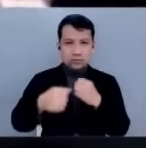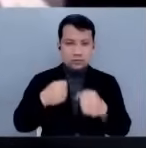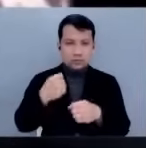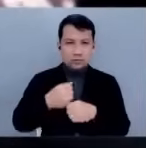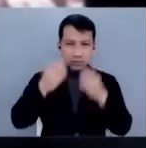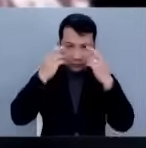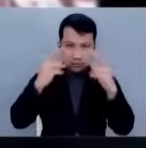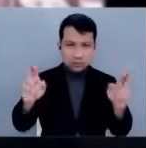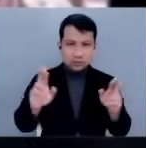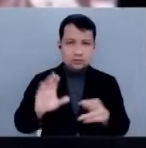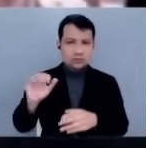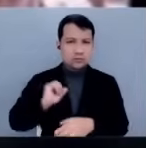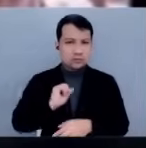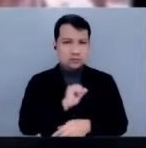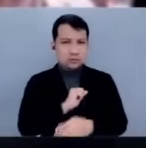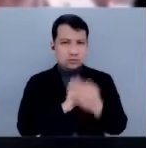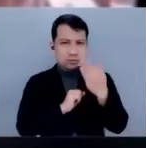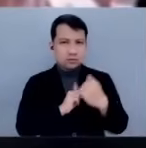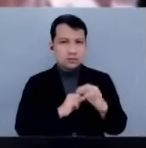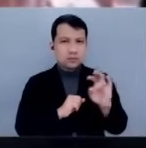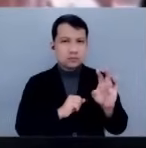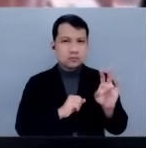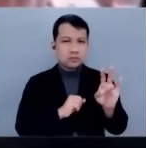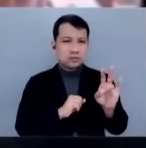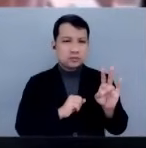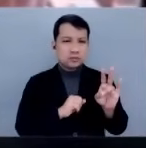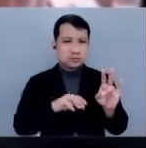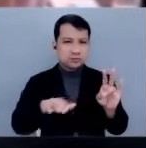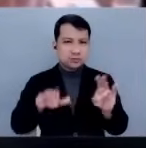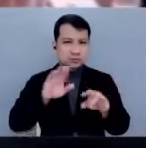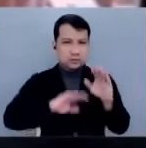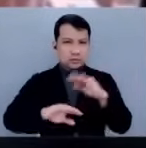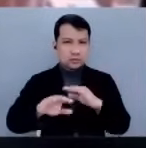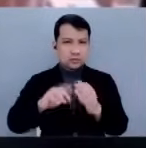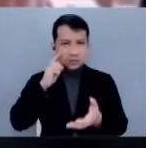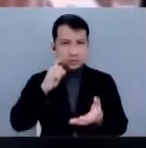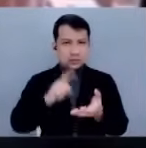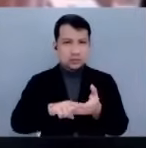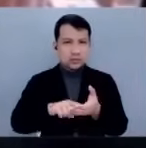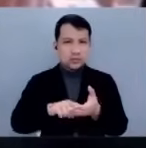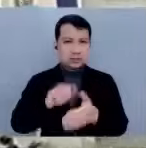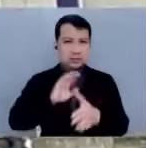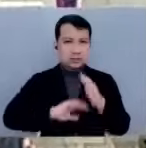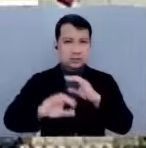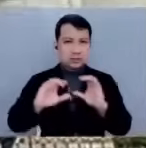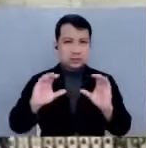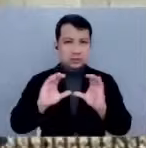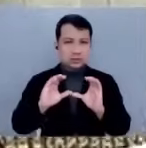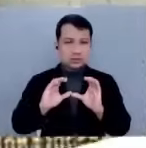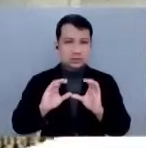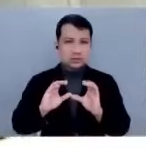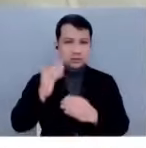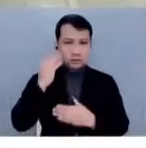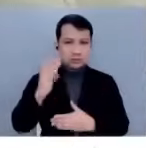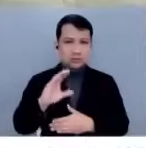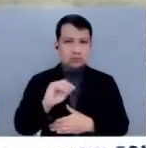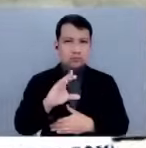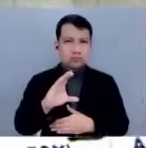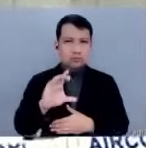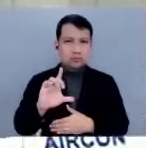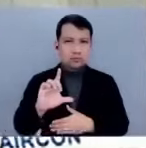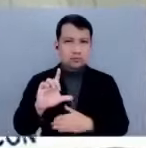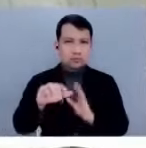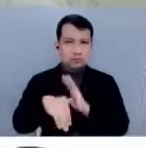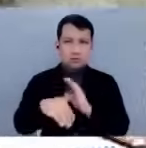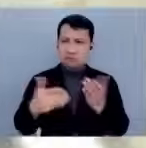ilang senador kung bakit 17 years old na si Guo nang iparehistro ang kanyang birth certificate. Pero ayon sa COMELEC, wala namang question noon